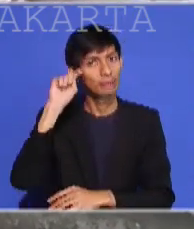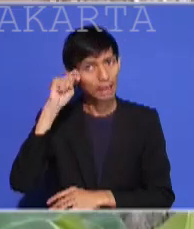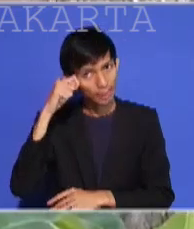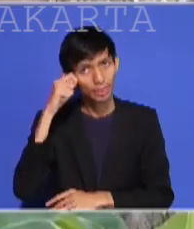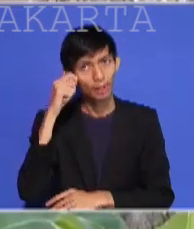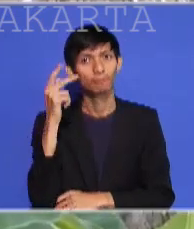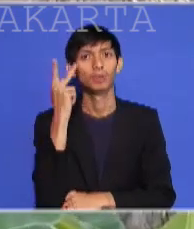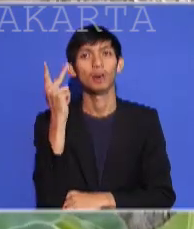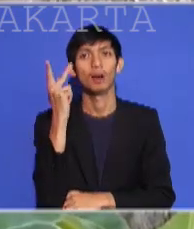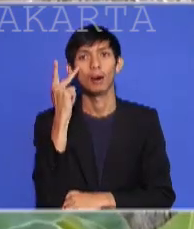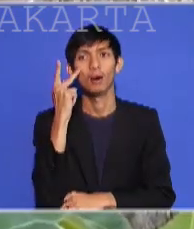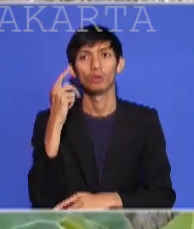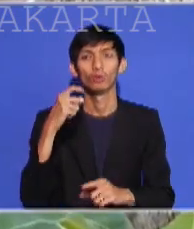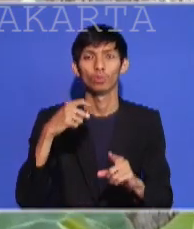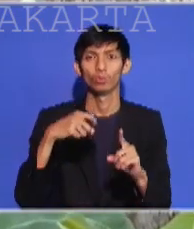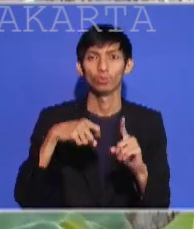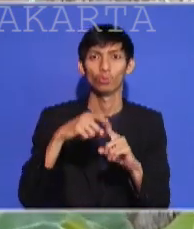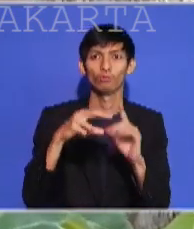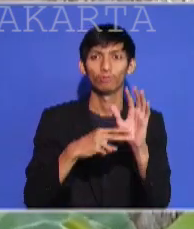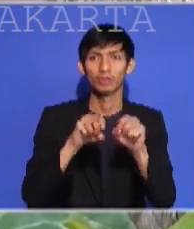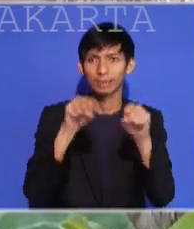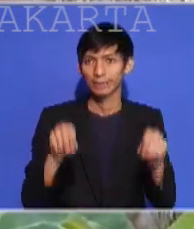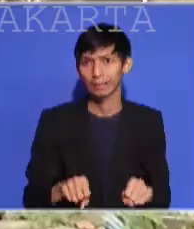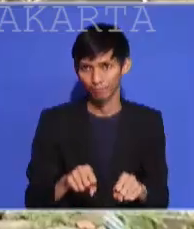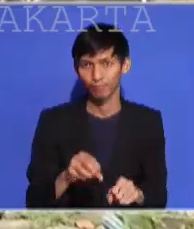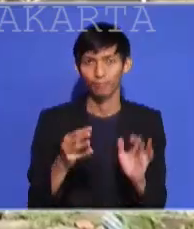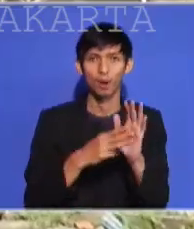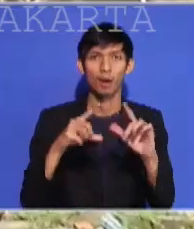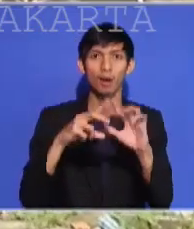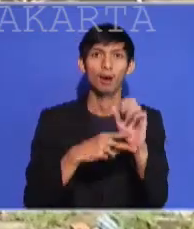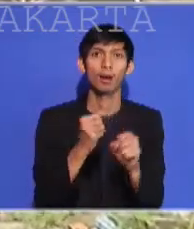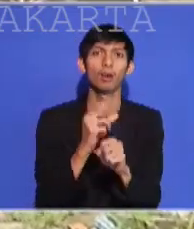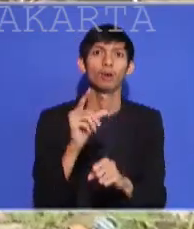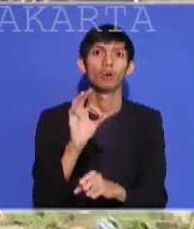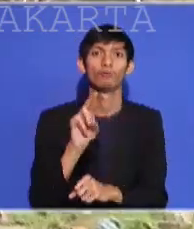njagi ekosistem ing papan menika. Hendri Saputra lan Abdul Rohim Asung Palapuran.